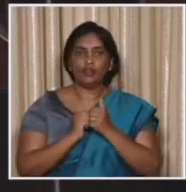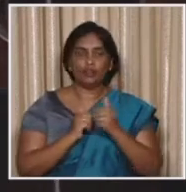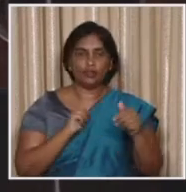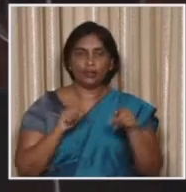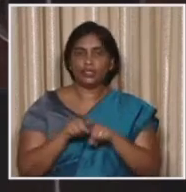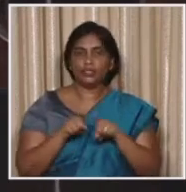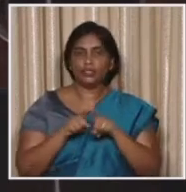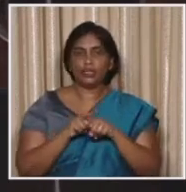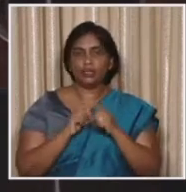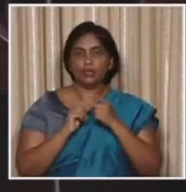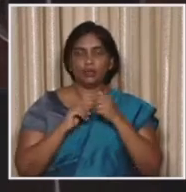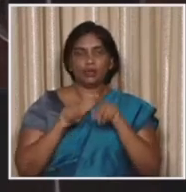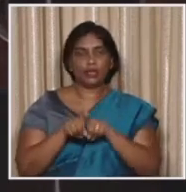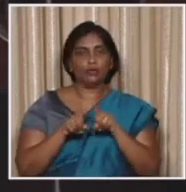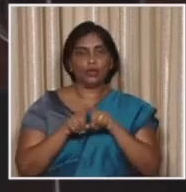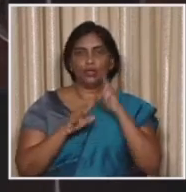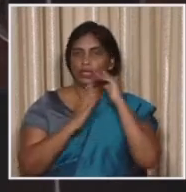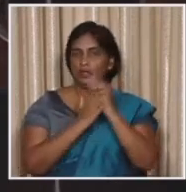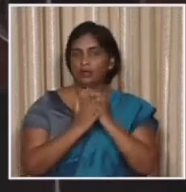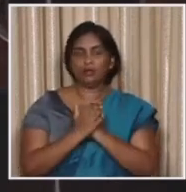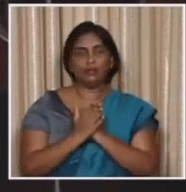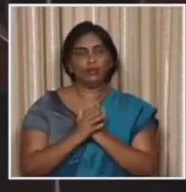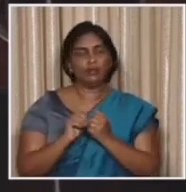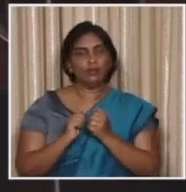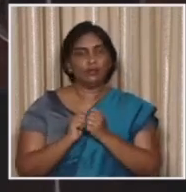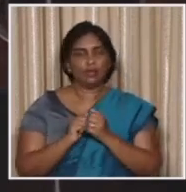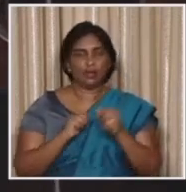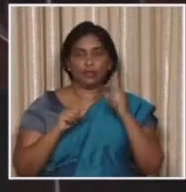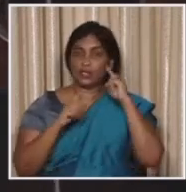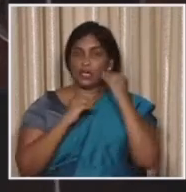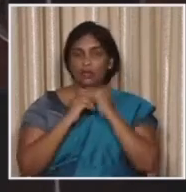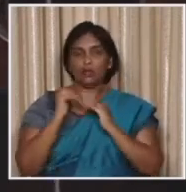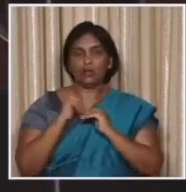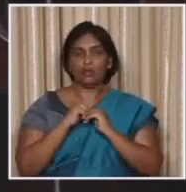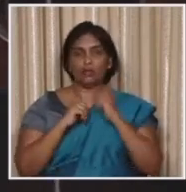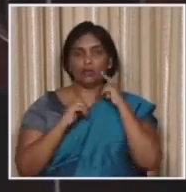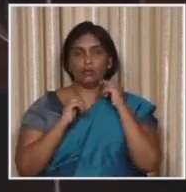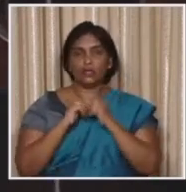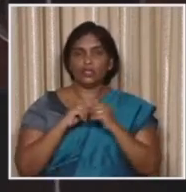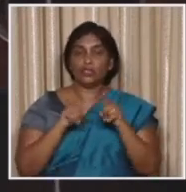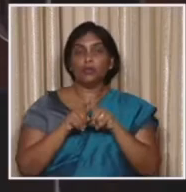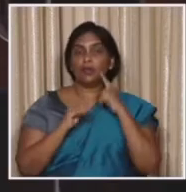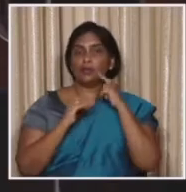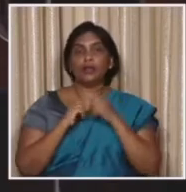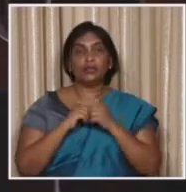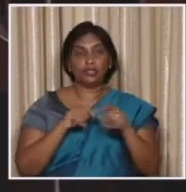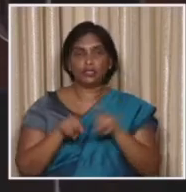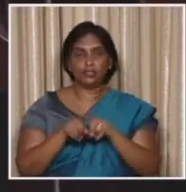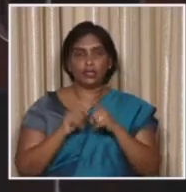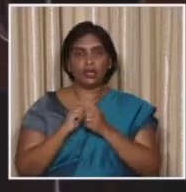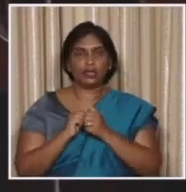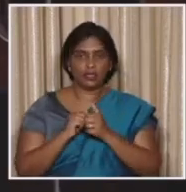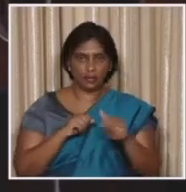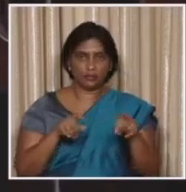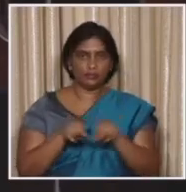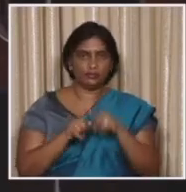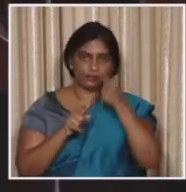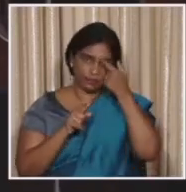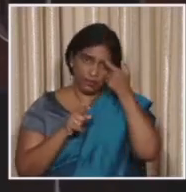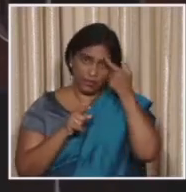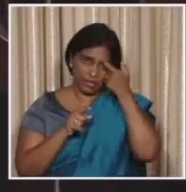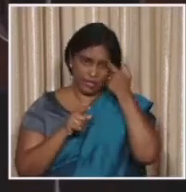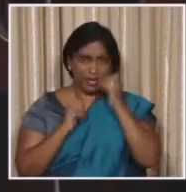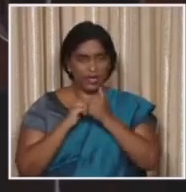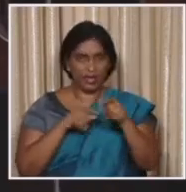බෑ. ඒ වගේම තමයි SPC ආයතනයේ පුළුල් කිරීම සඳහා විශේෂයෙන්ම රාජ්‍ය උසුසල් වැඩි කිරීම සඳහා කටයුතු කරන්න ඕන.